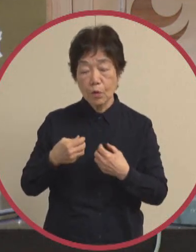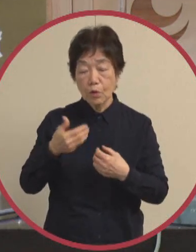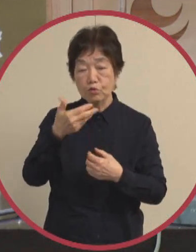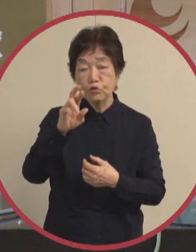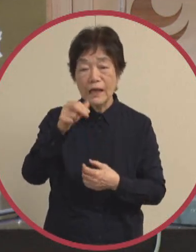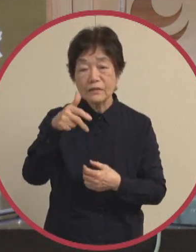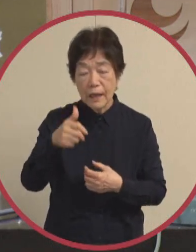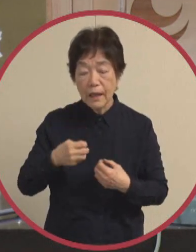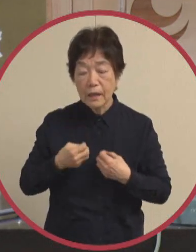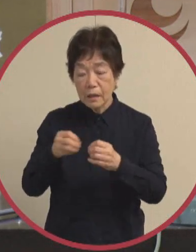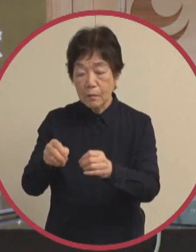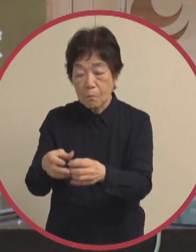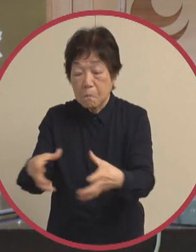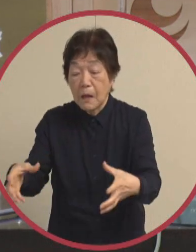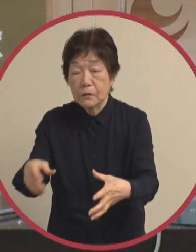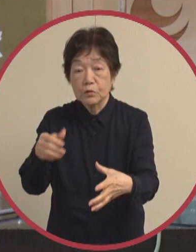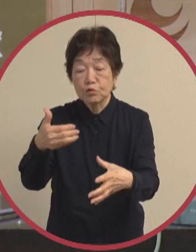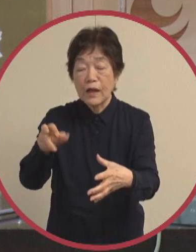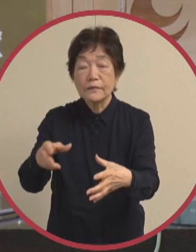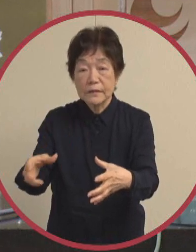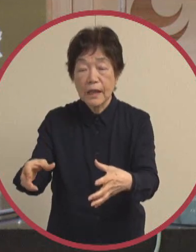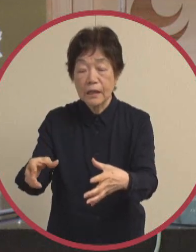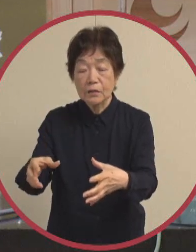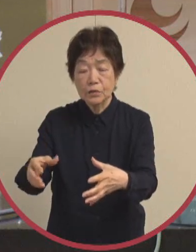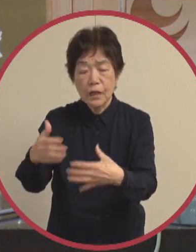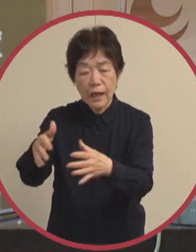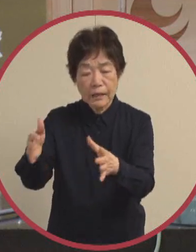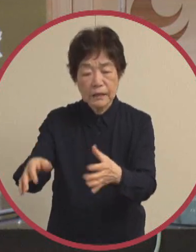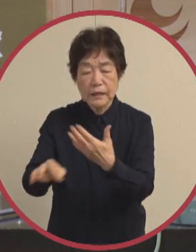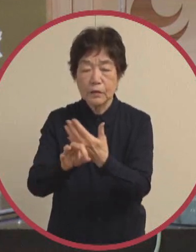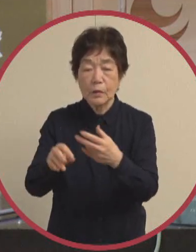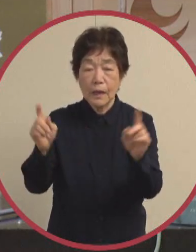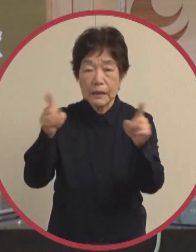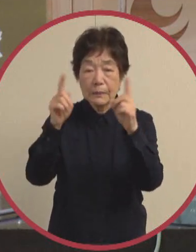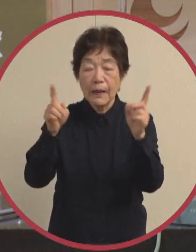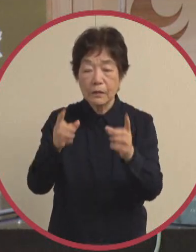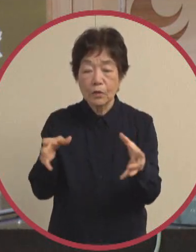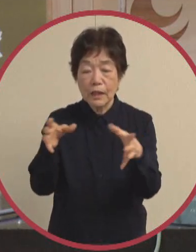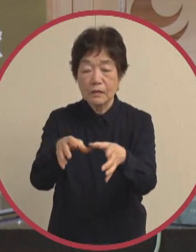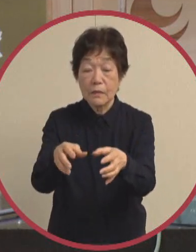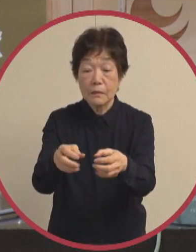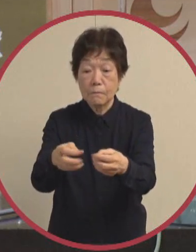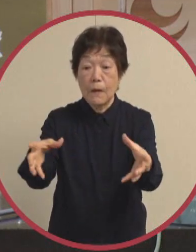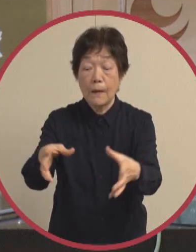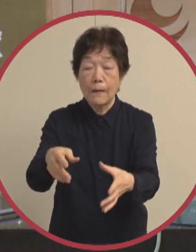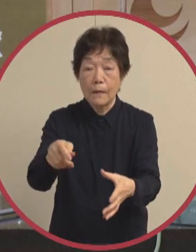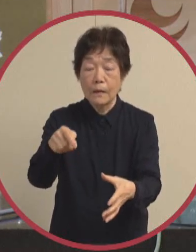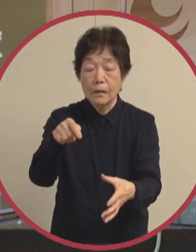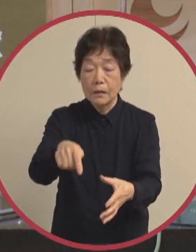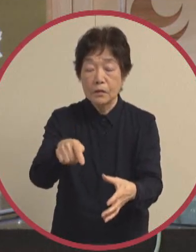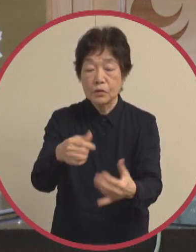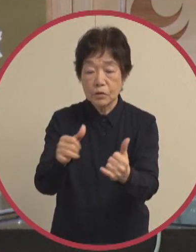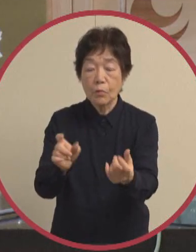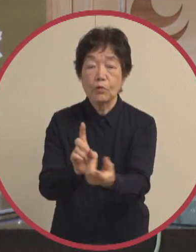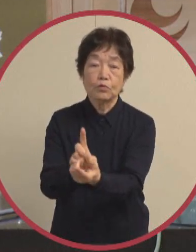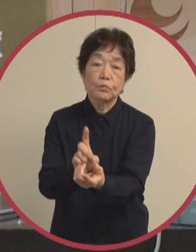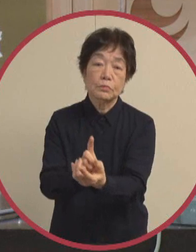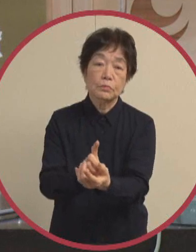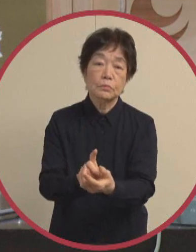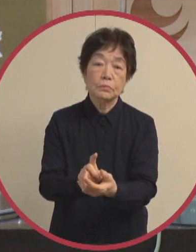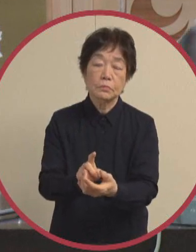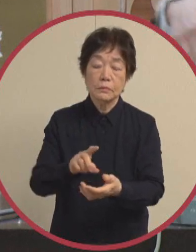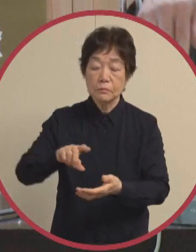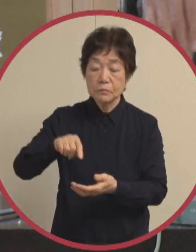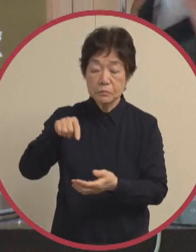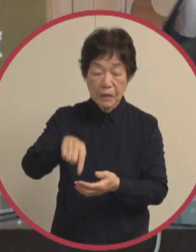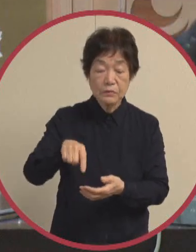クラスターというような形で把握できていればですね、まあ、あるイベントに来た人だとかっていうようなことになりますし、まあ、ある